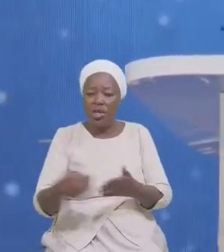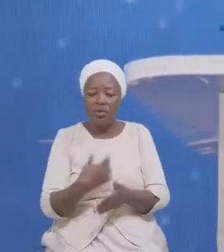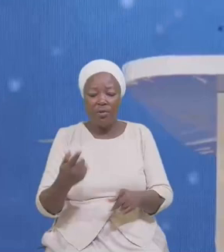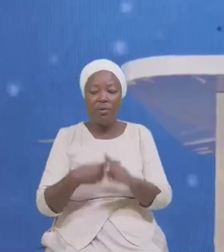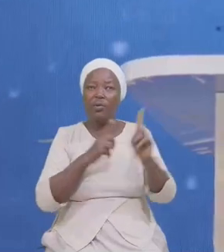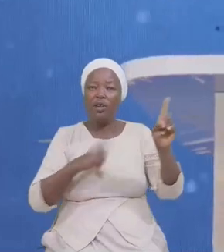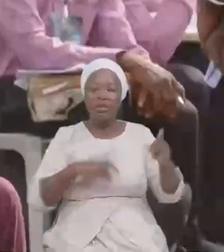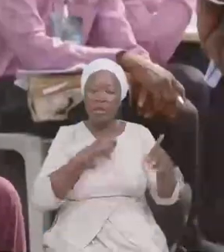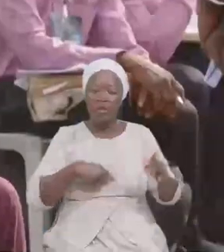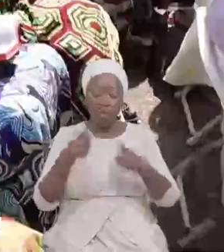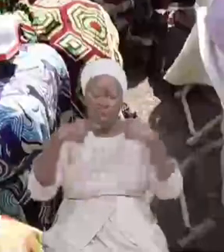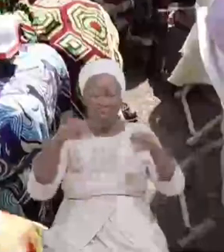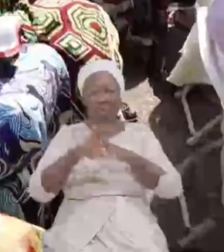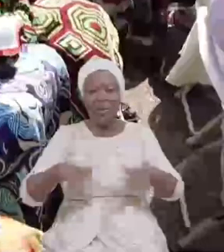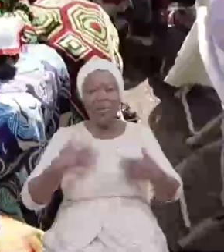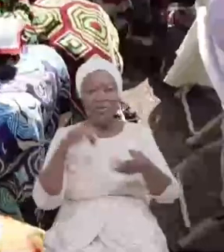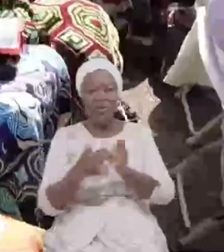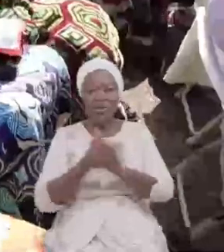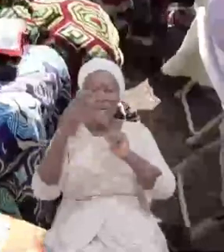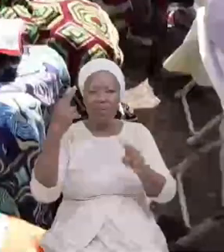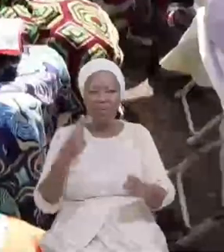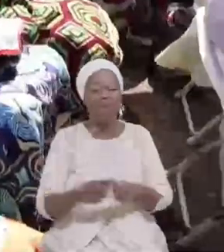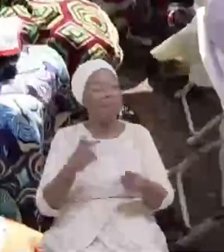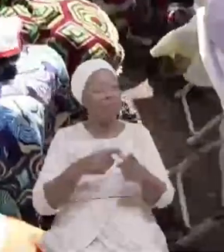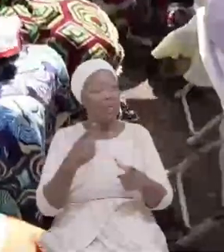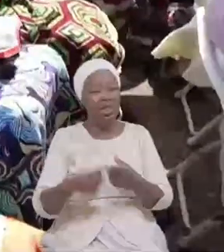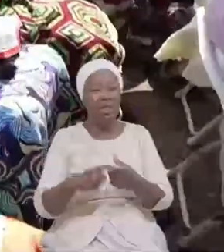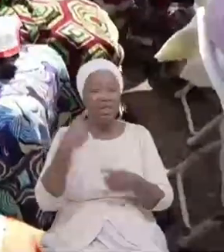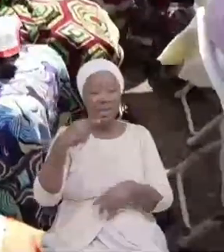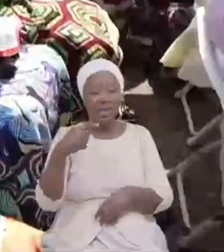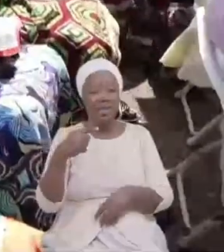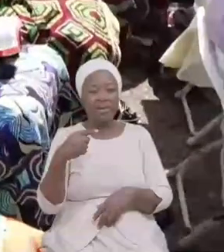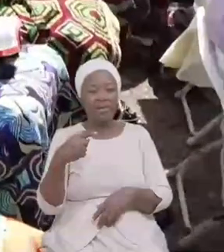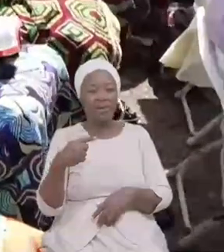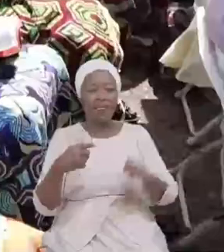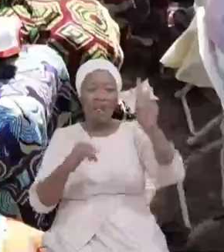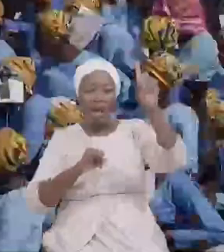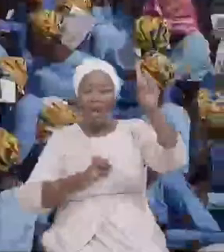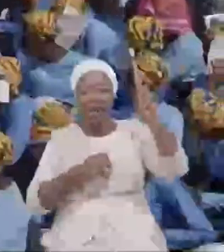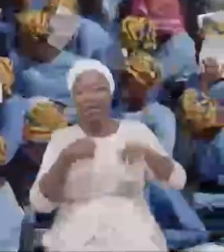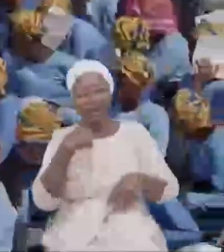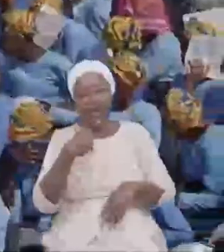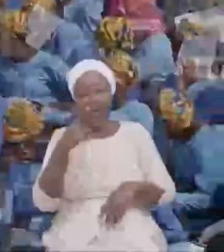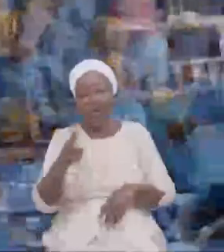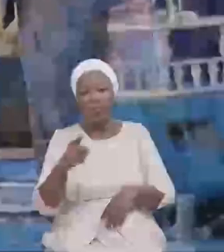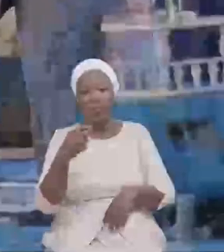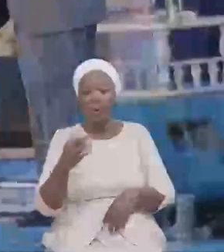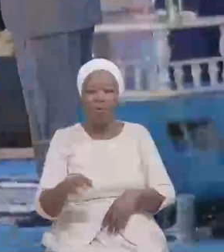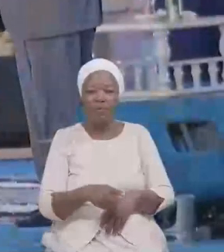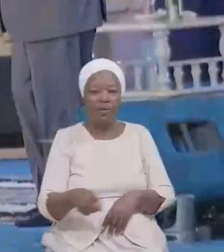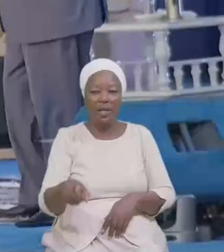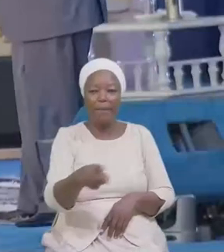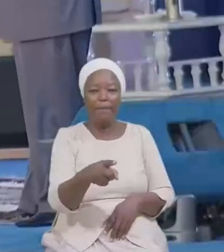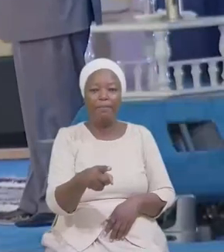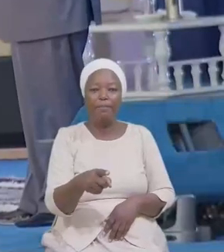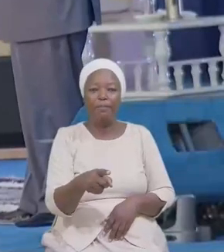le déclarer dans ta vie au nom de Jésus. Et il dit, avant qu'elles arrivent, je vous les prédis.